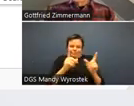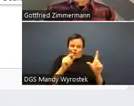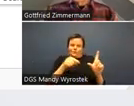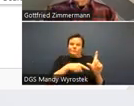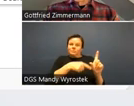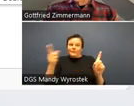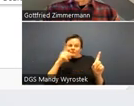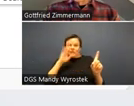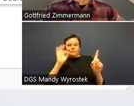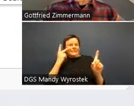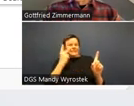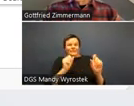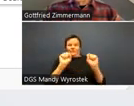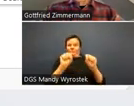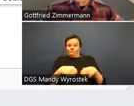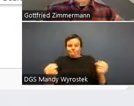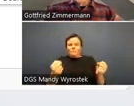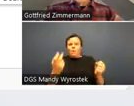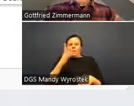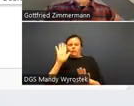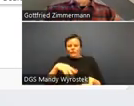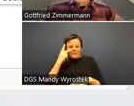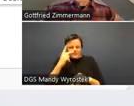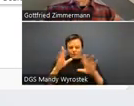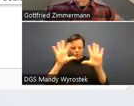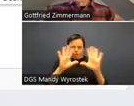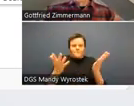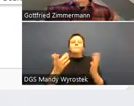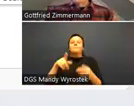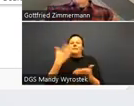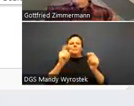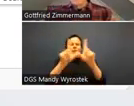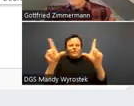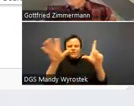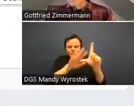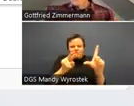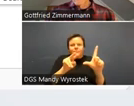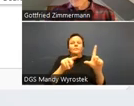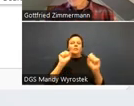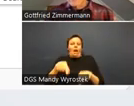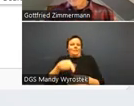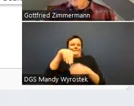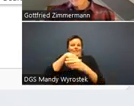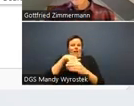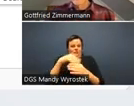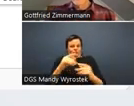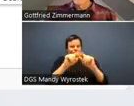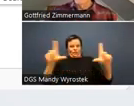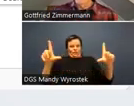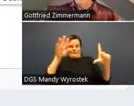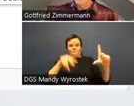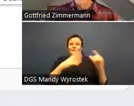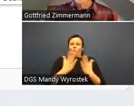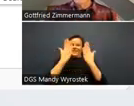man sich den Inhalt des Bildschirms vorlesen lassen. Ich zeige Ihnen mal, wie das mit dem Windows-Screenreader geht.